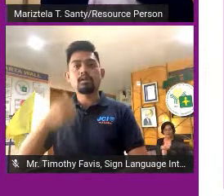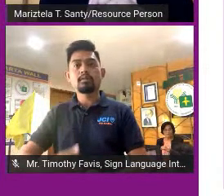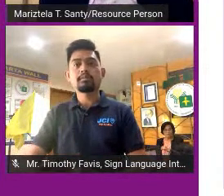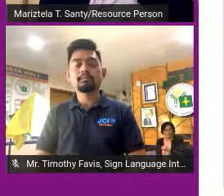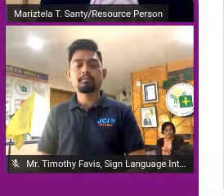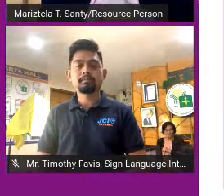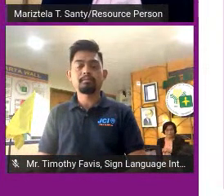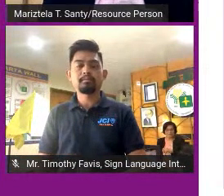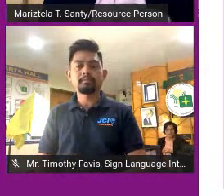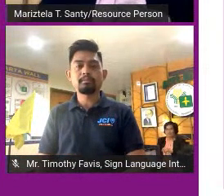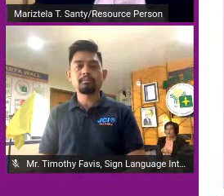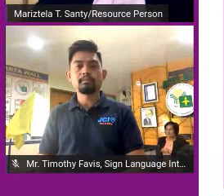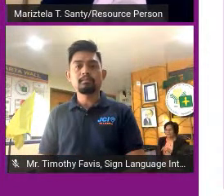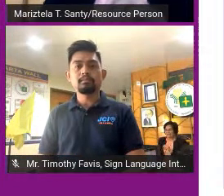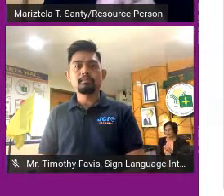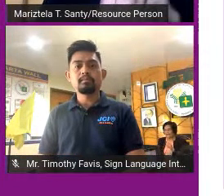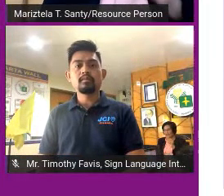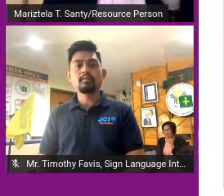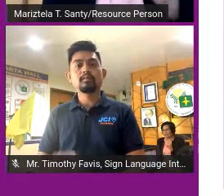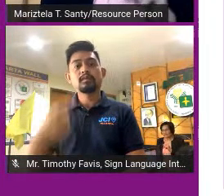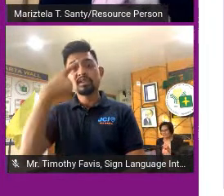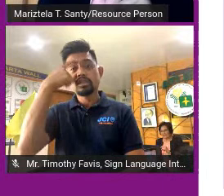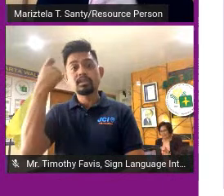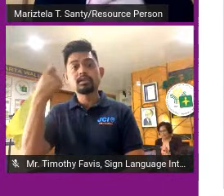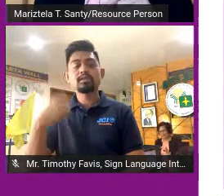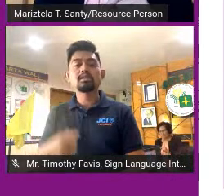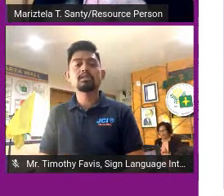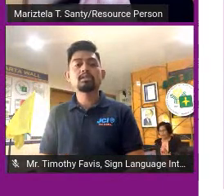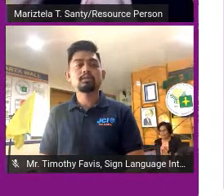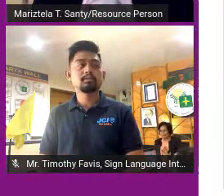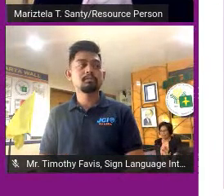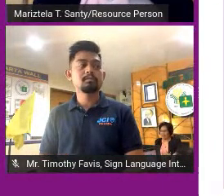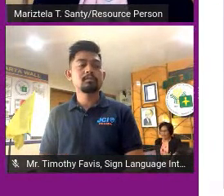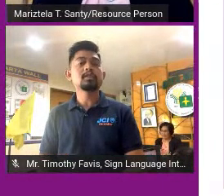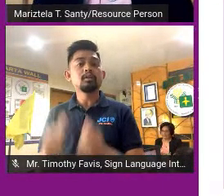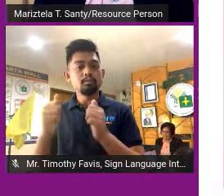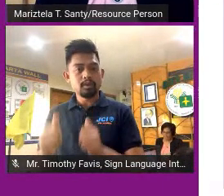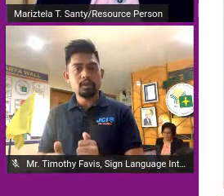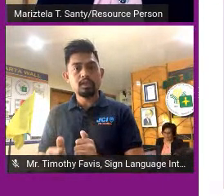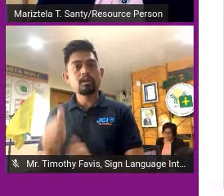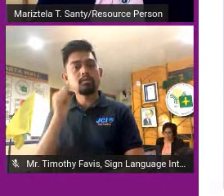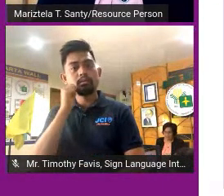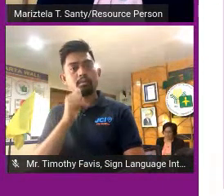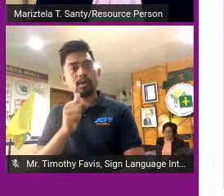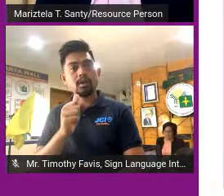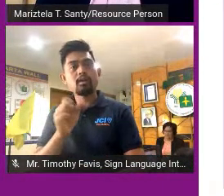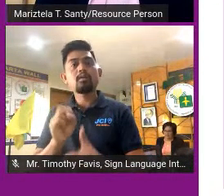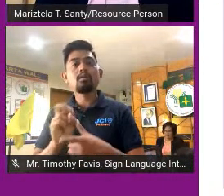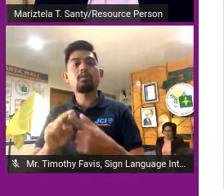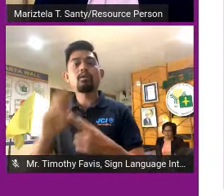gender and development, ano po? Kasi ang ano natin ay pwedeng babae at lalaki.